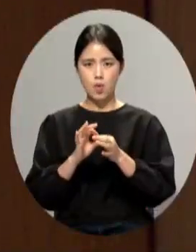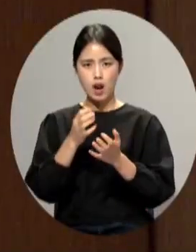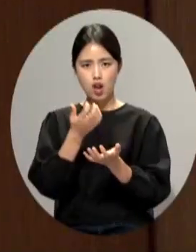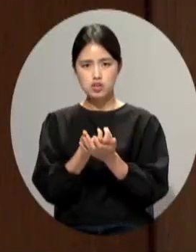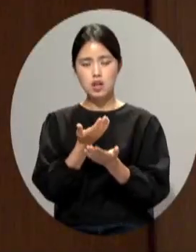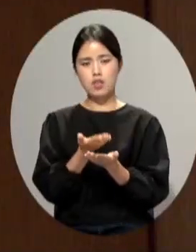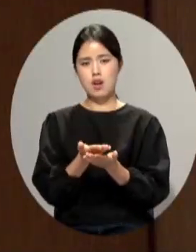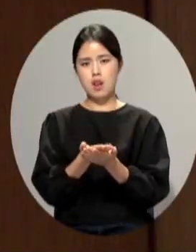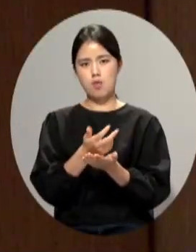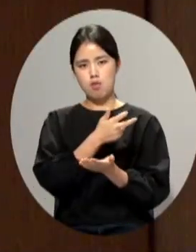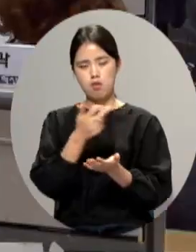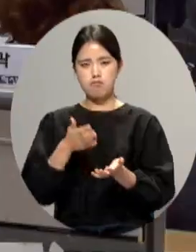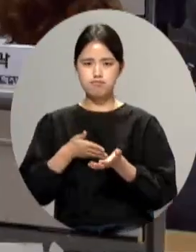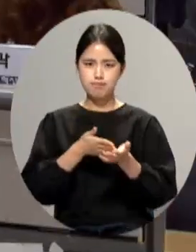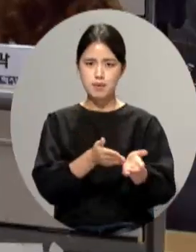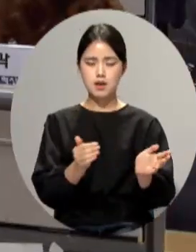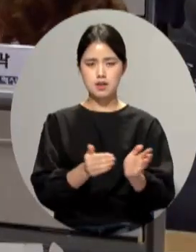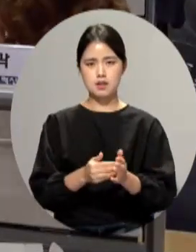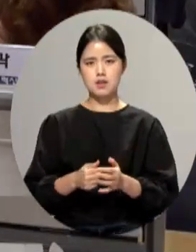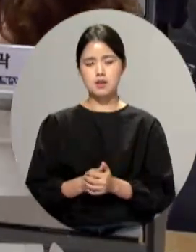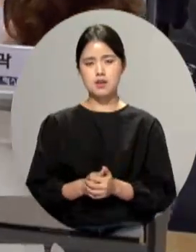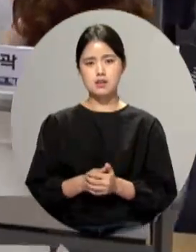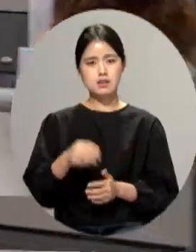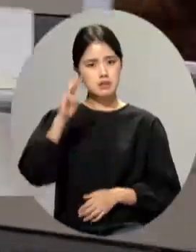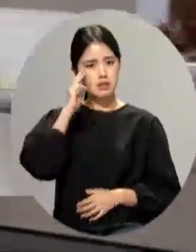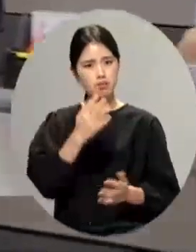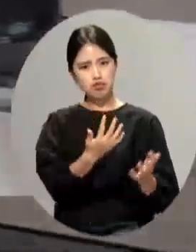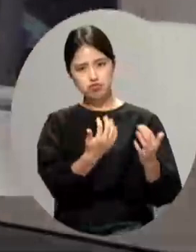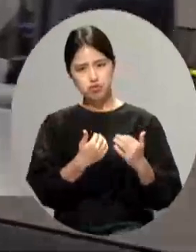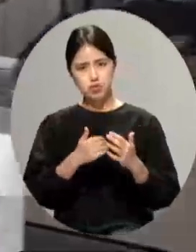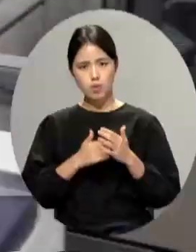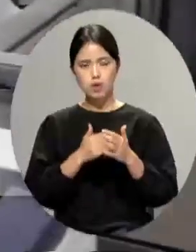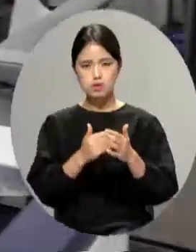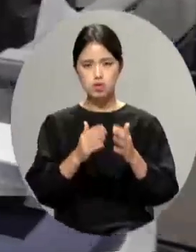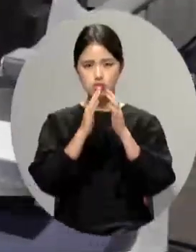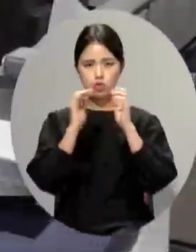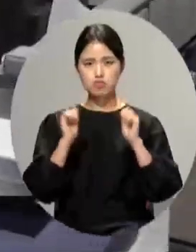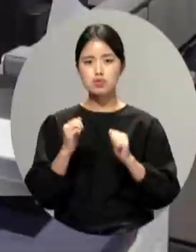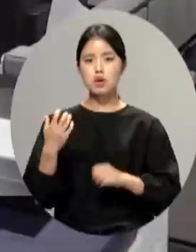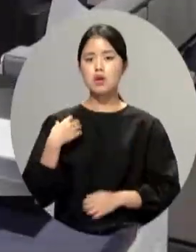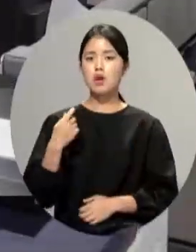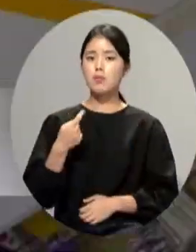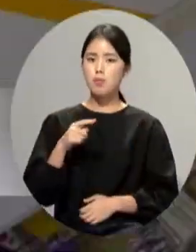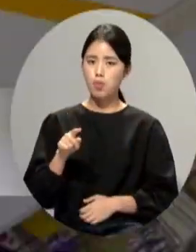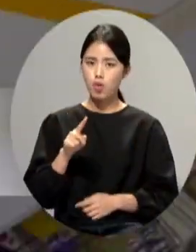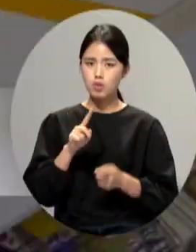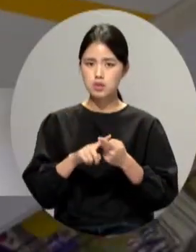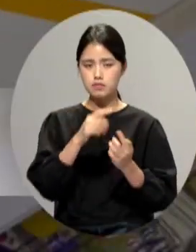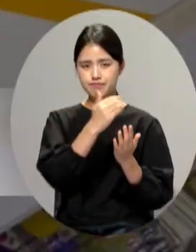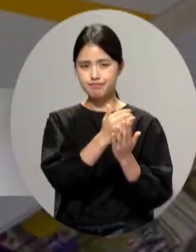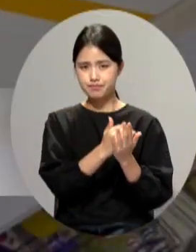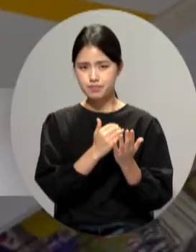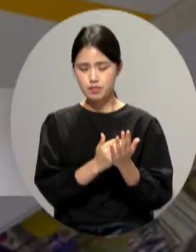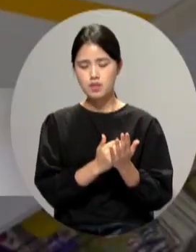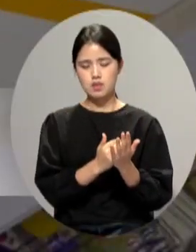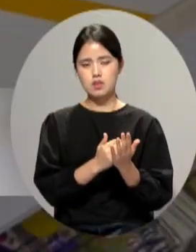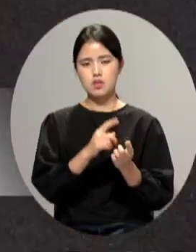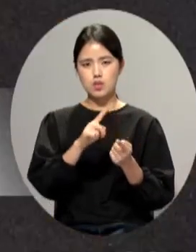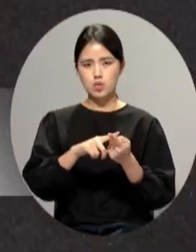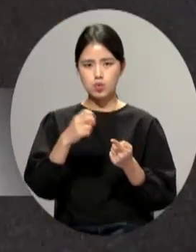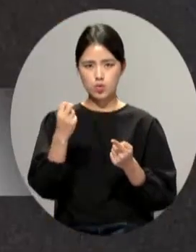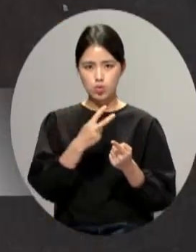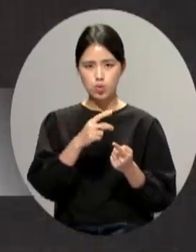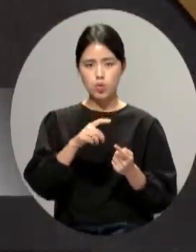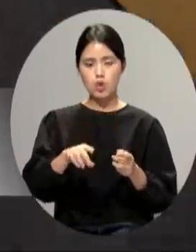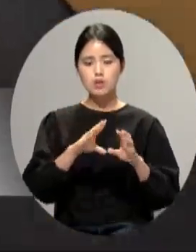요청도 대거 접수됐습니다. 잼버리 유치 과정에서 전라북도가 어떤 역할을 했는지 적혀있는 유치백서와 부지